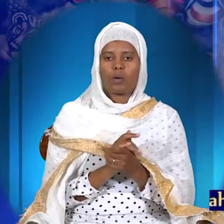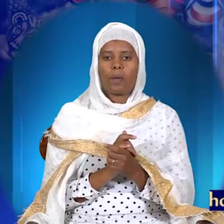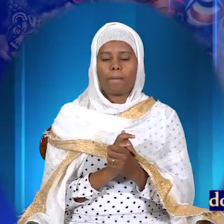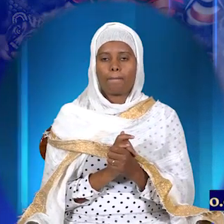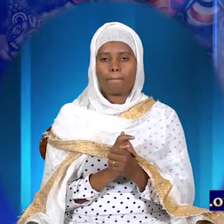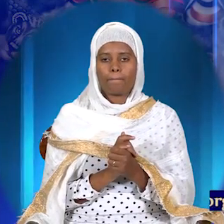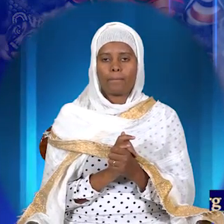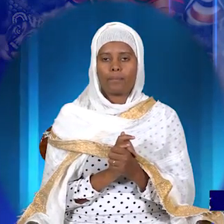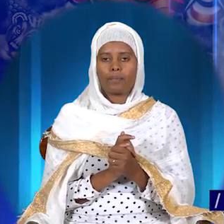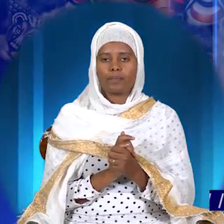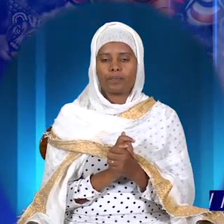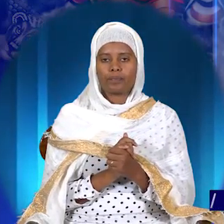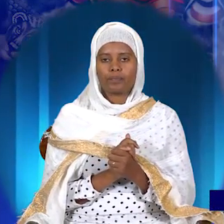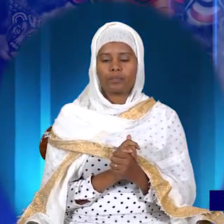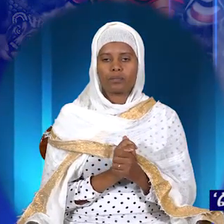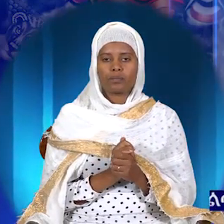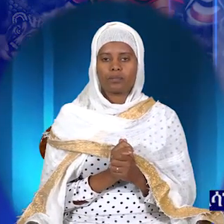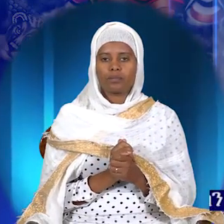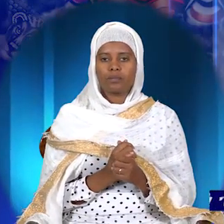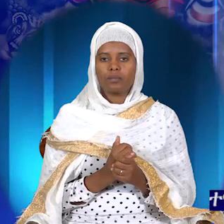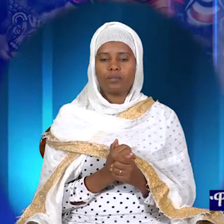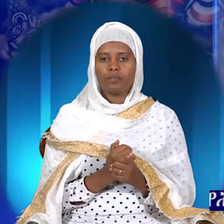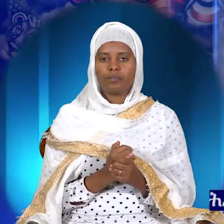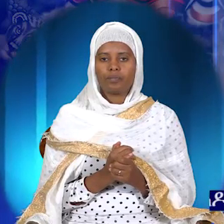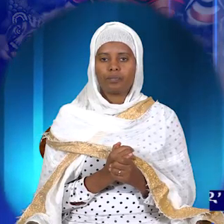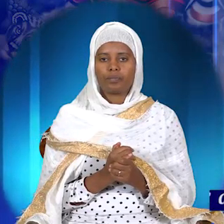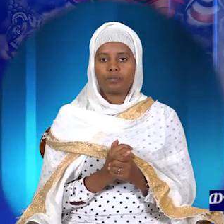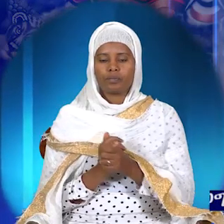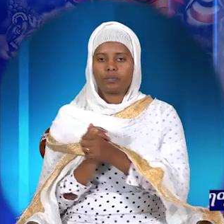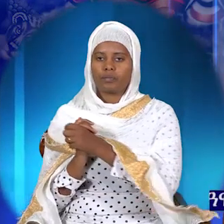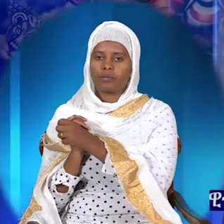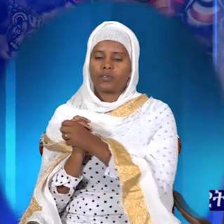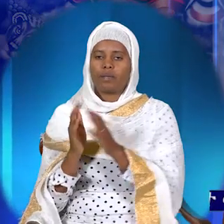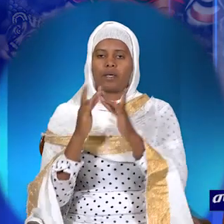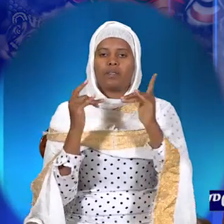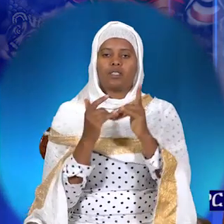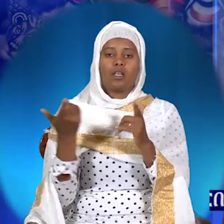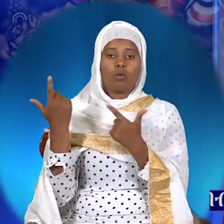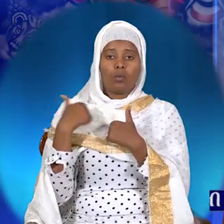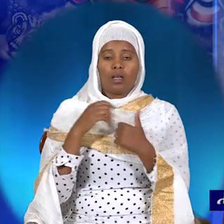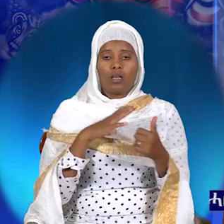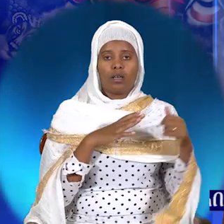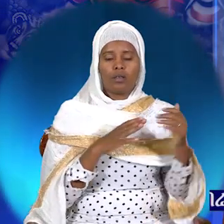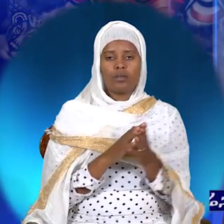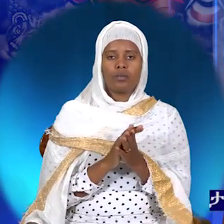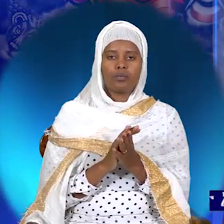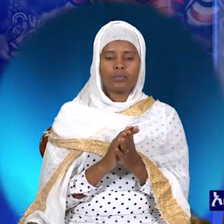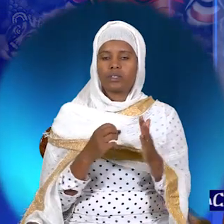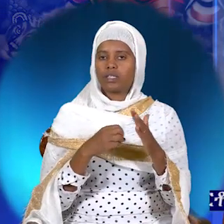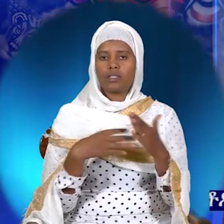انتخن كم زي نبرة قدس باسليوس ابا حيمونت ابو سلاسان اربعتان اربعتا رئينا يوصن احنا